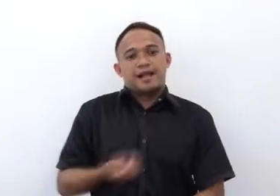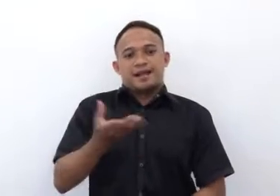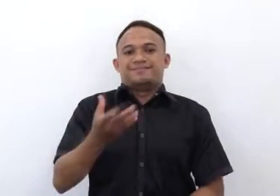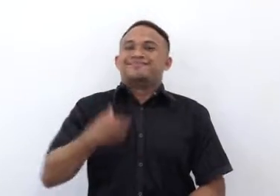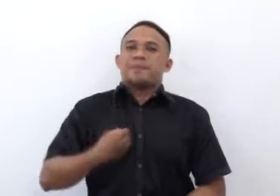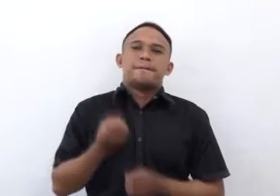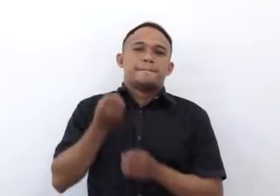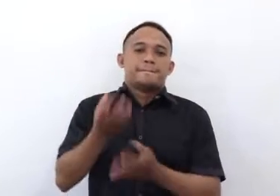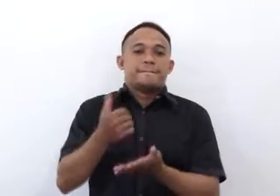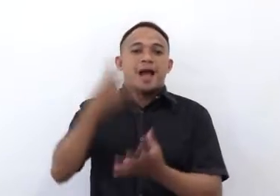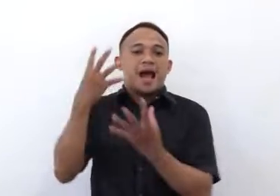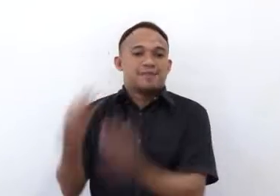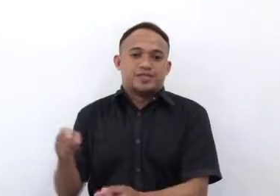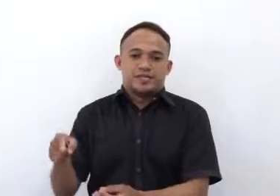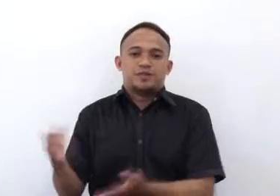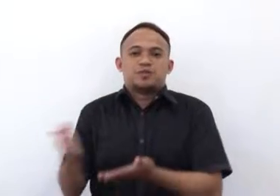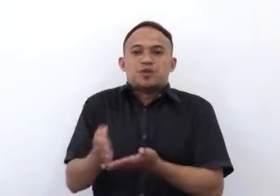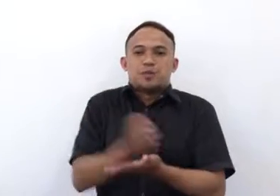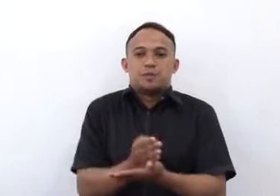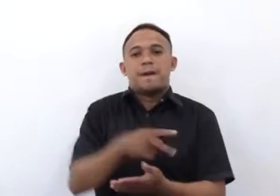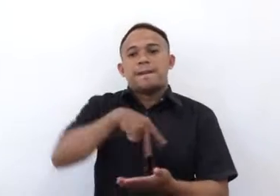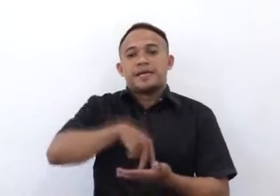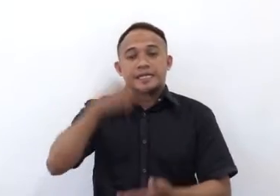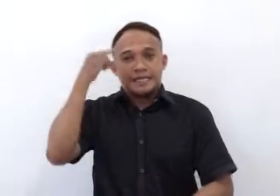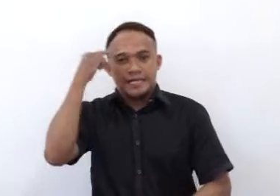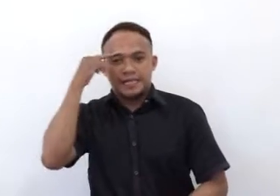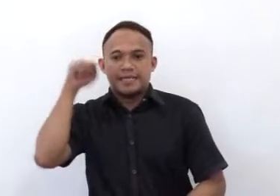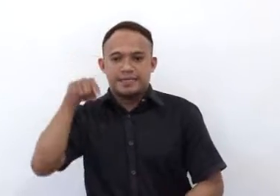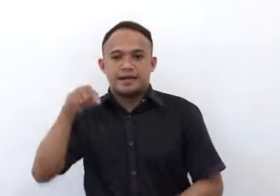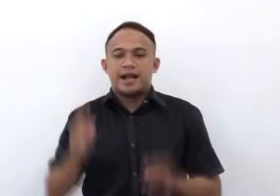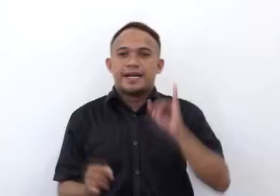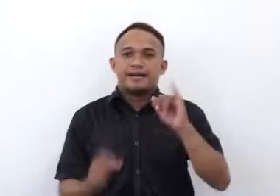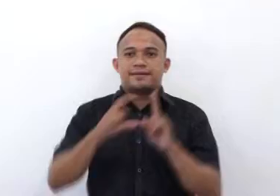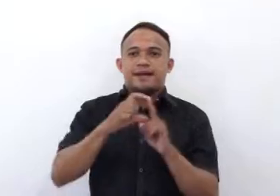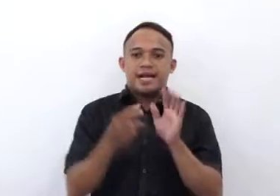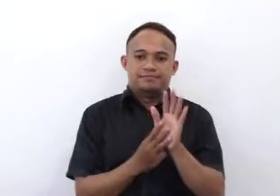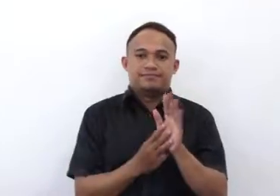Dana desa beri sumbangsih peningkatan IDM Gorontalo.